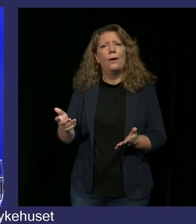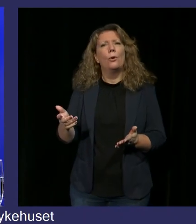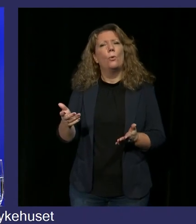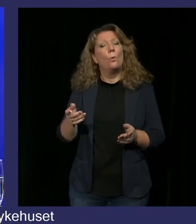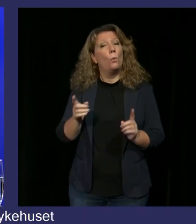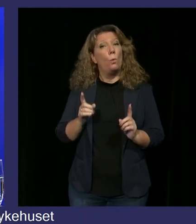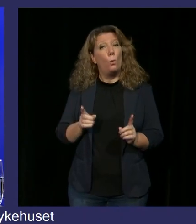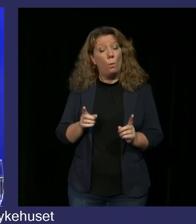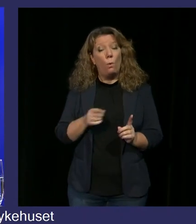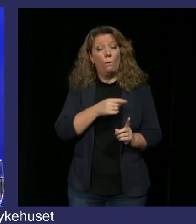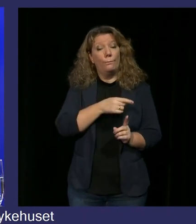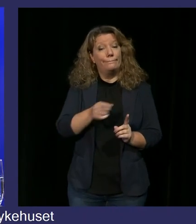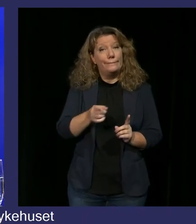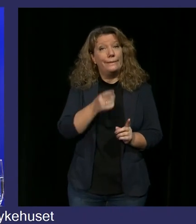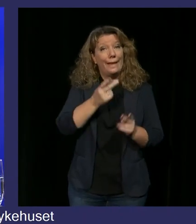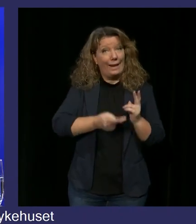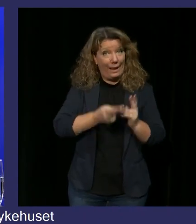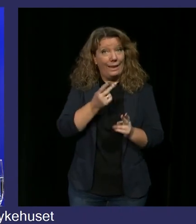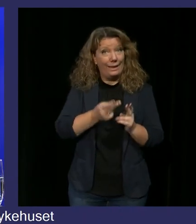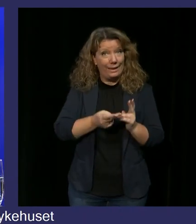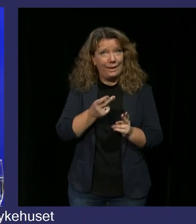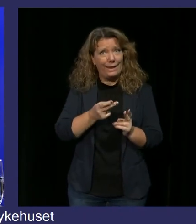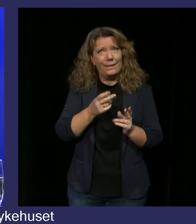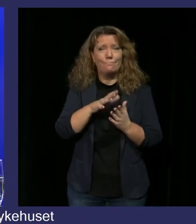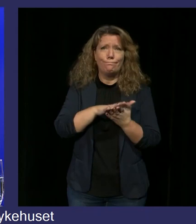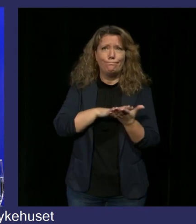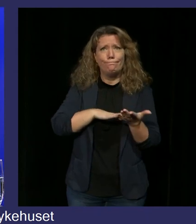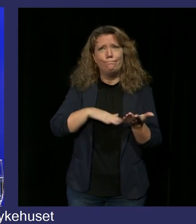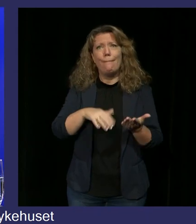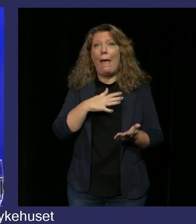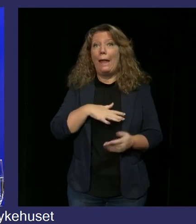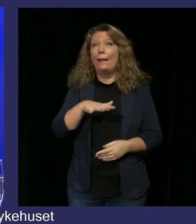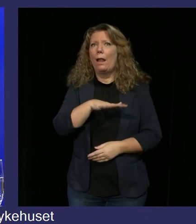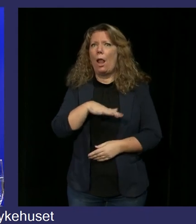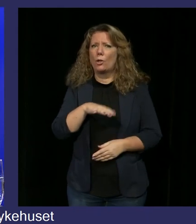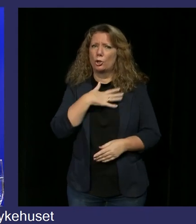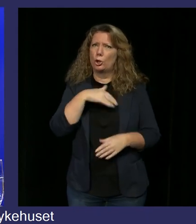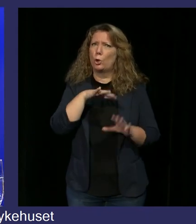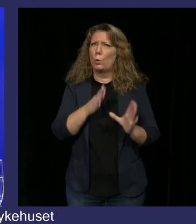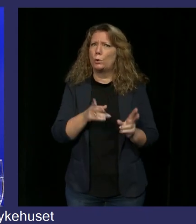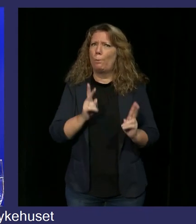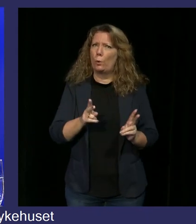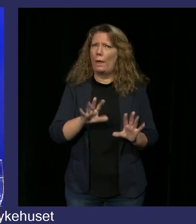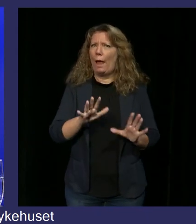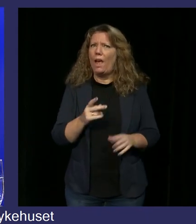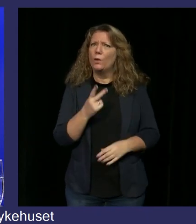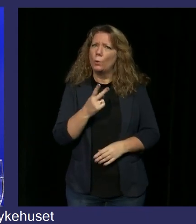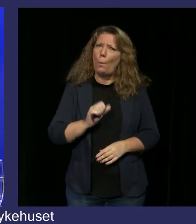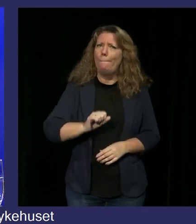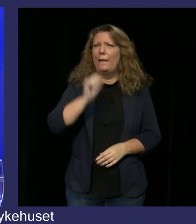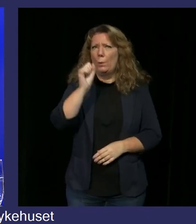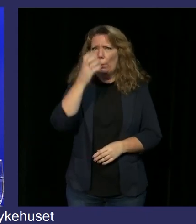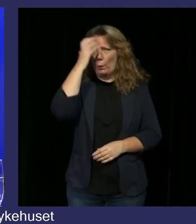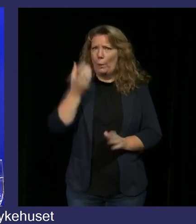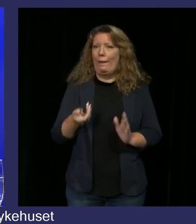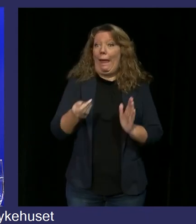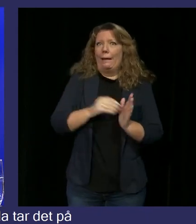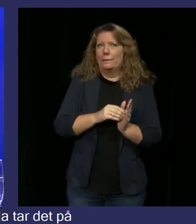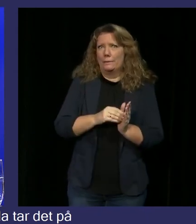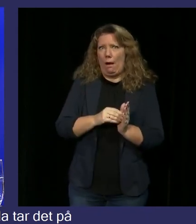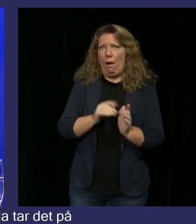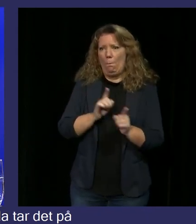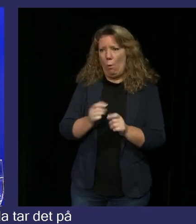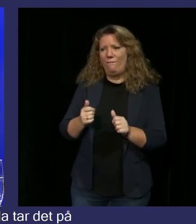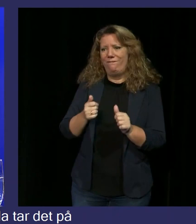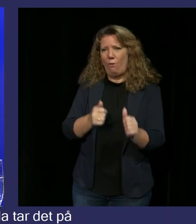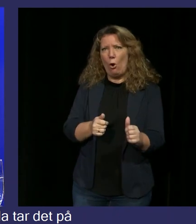Altså, de rekner jo på at det ville ta Helgelandssykehuset ville bruke 2 millioner ekstra på å følge opp 5%